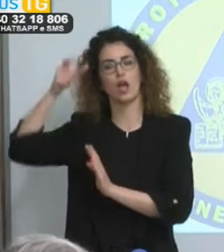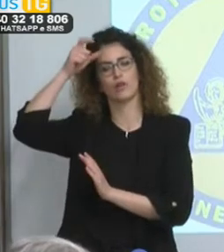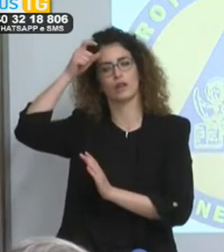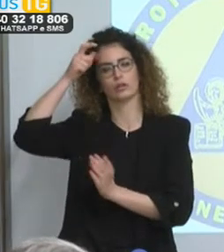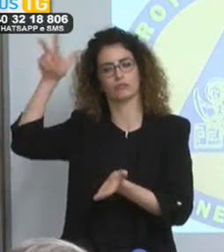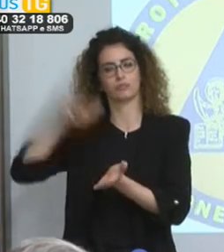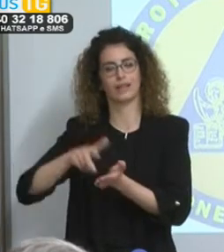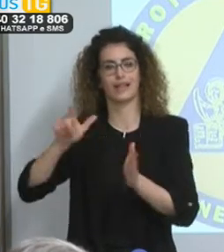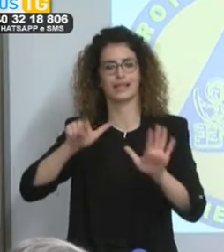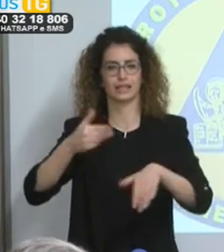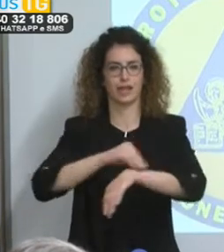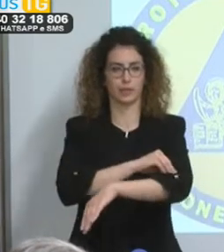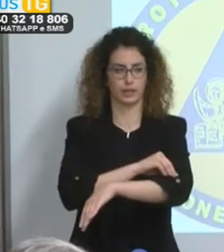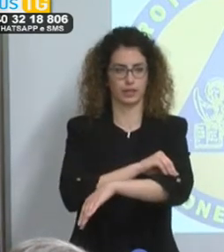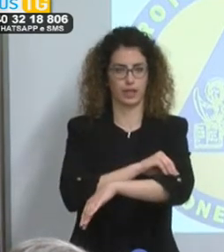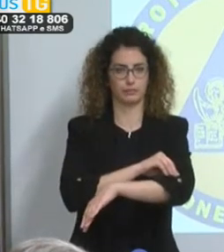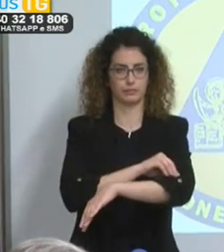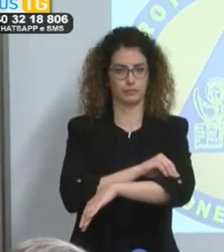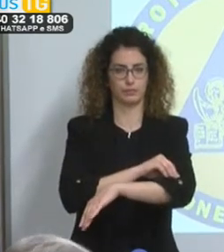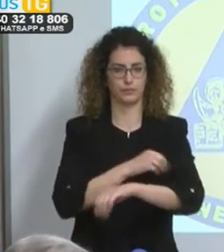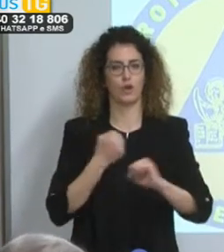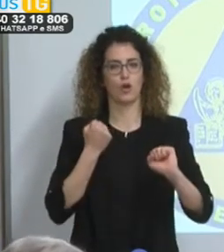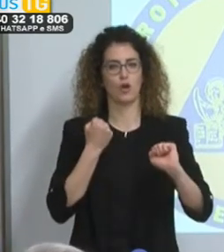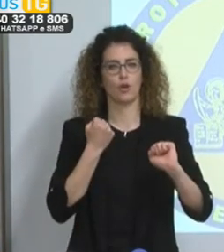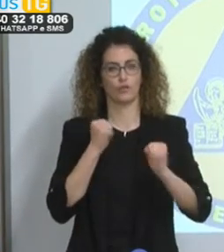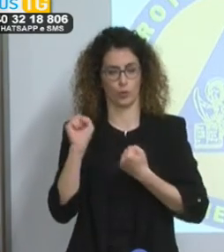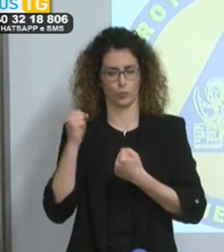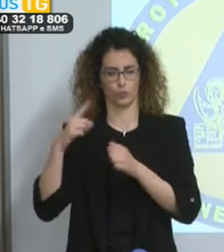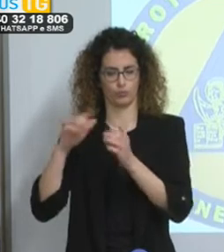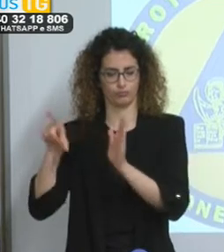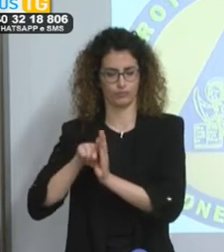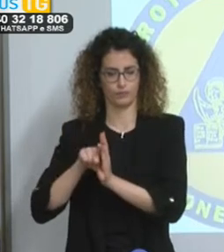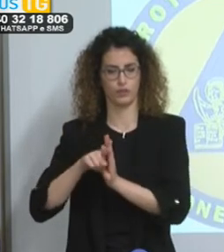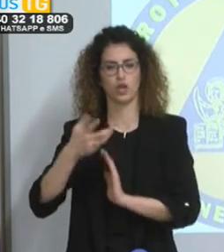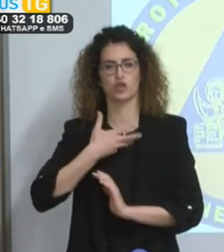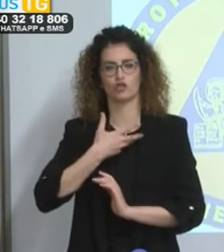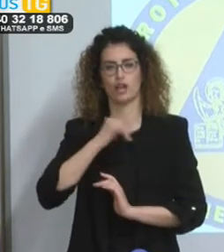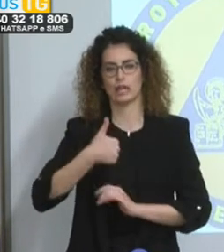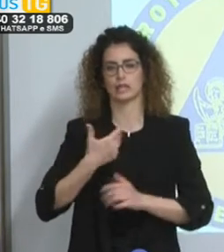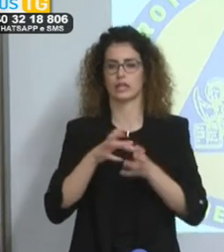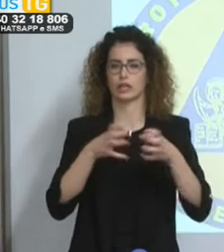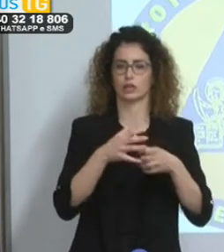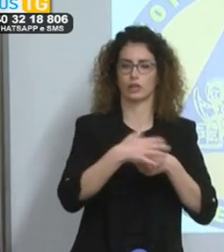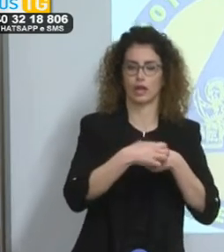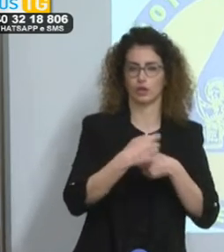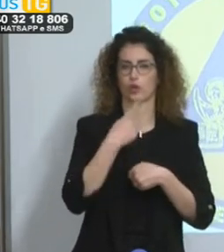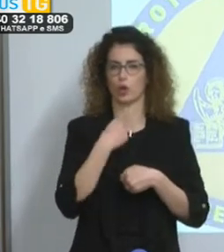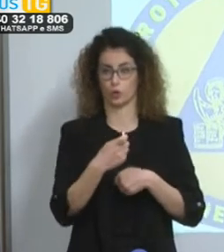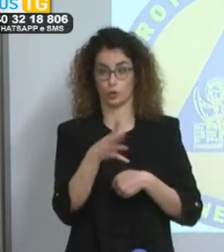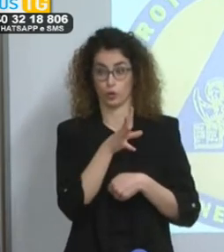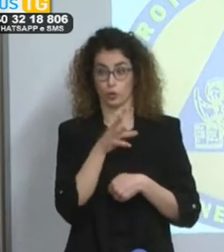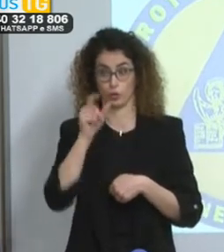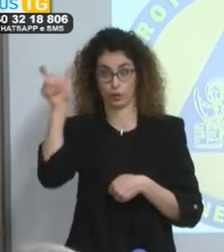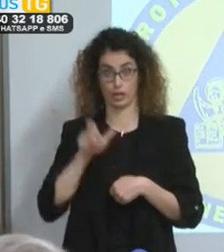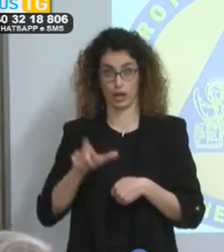7 aprile, il decreto famoso, prevede sì zone arancioni e zone rosse dappertutto. Noi peraltro